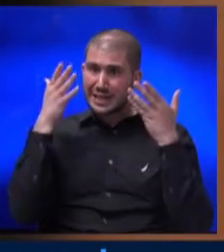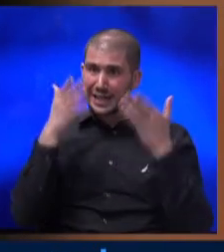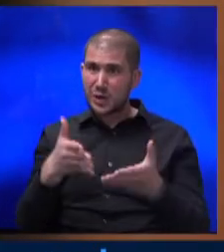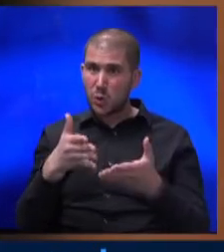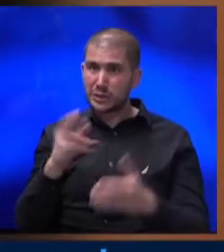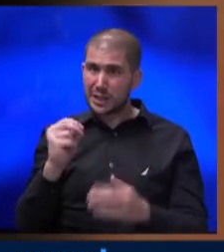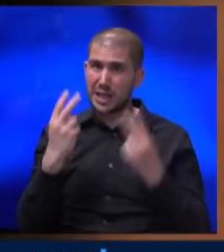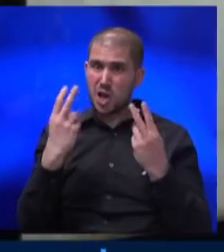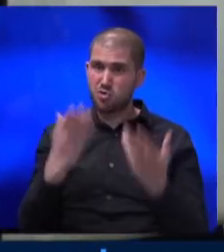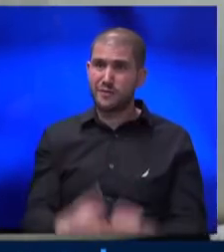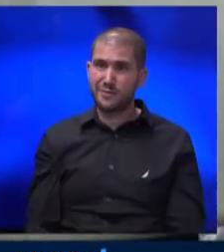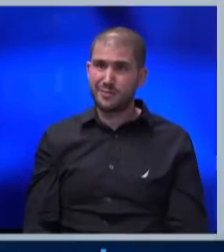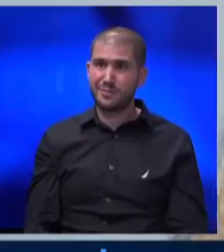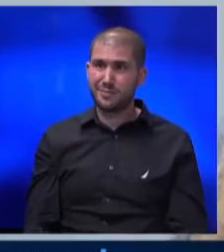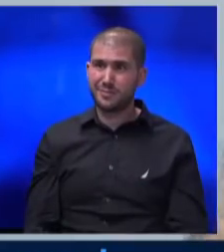זה חשוב.